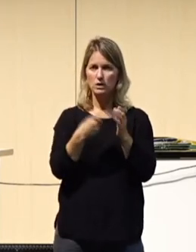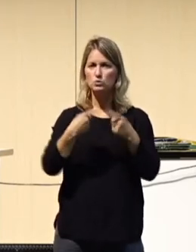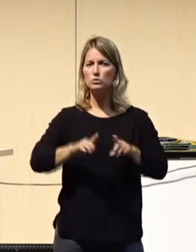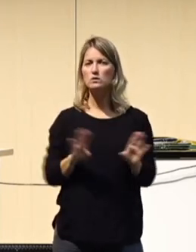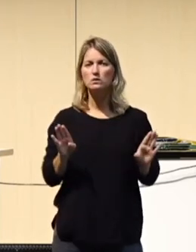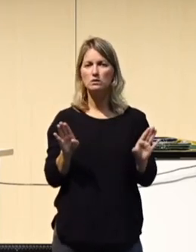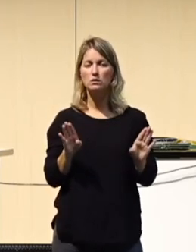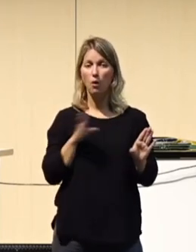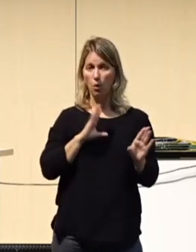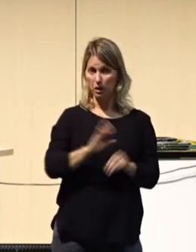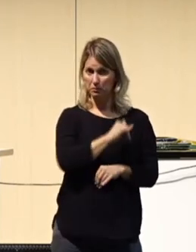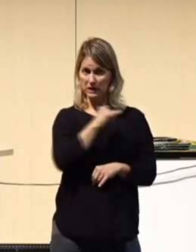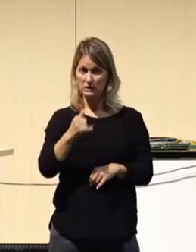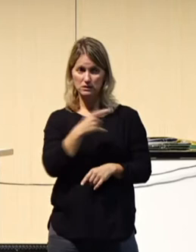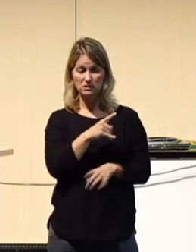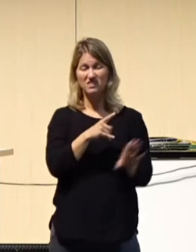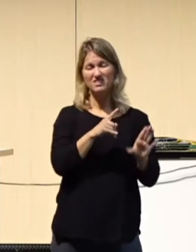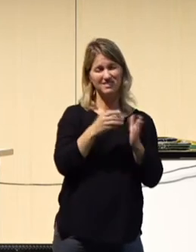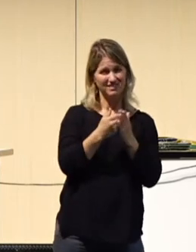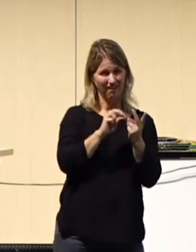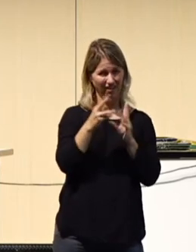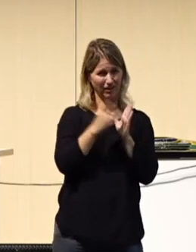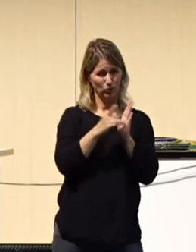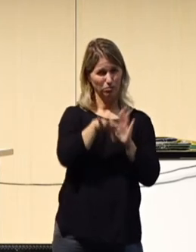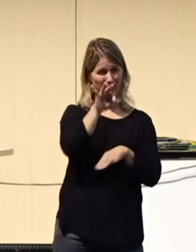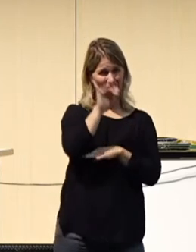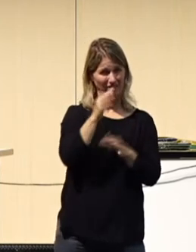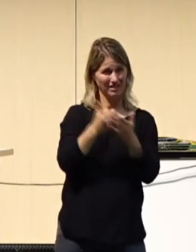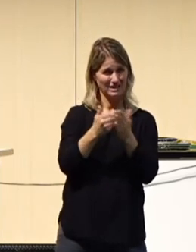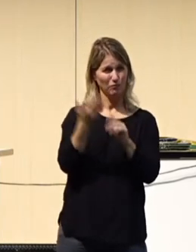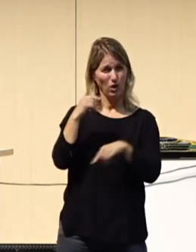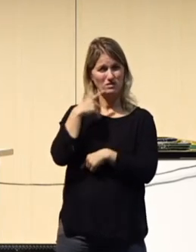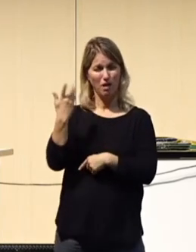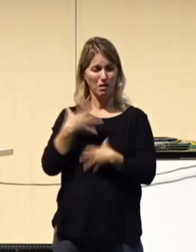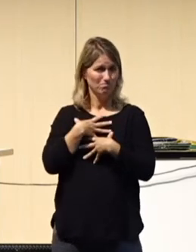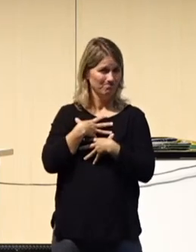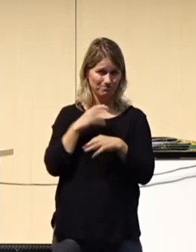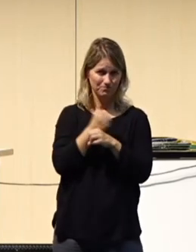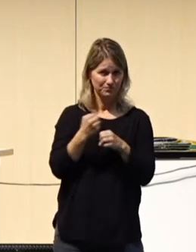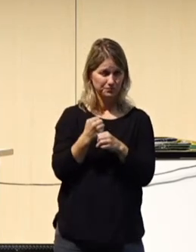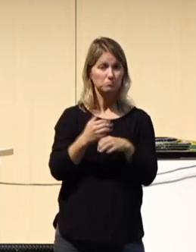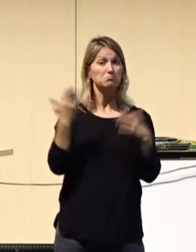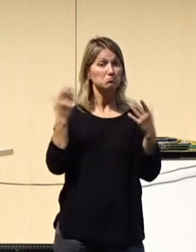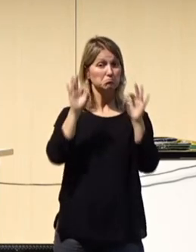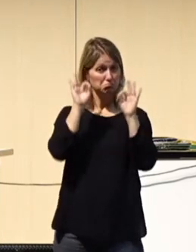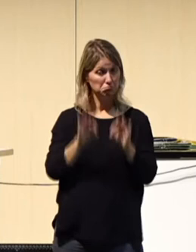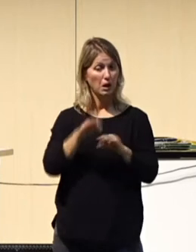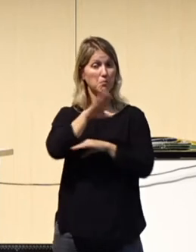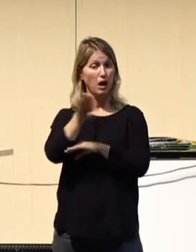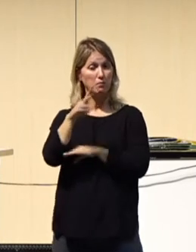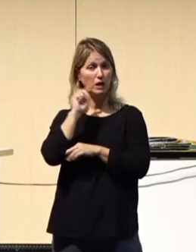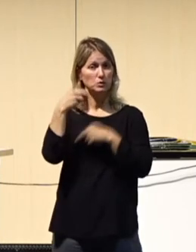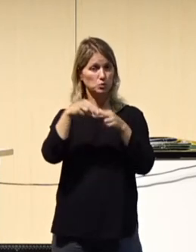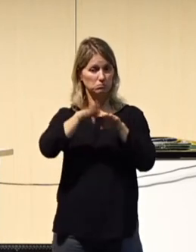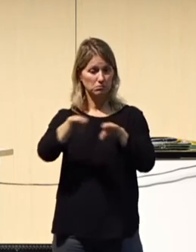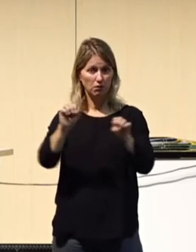etwa zwischenzeitlich auch andere Erkenntnisse ergeben? Und wenn tatsächlich keine Anordnung von Parkplätzen erfolgen kann,